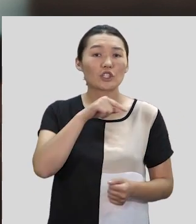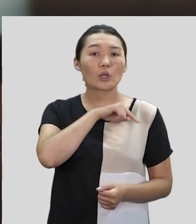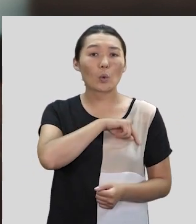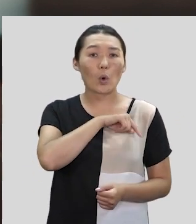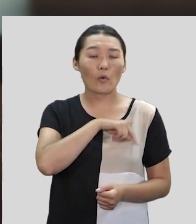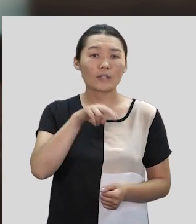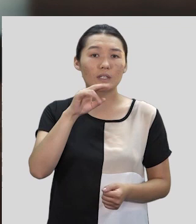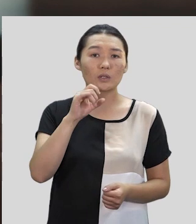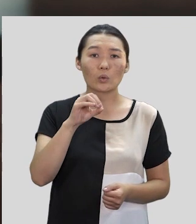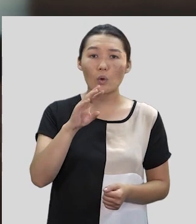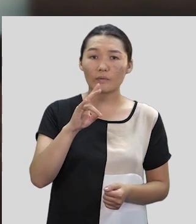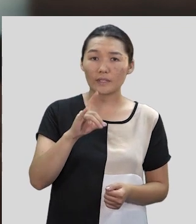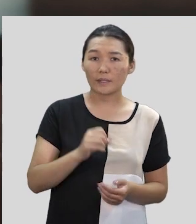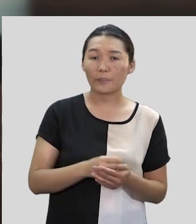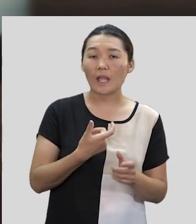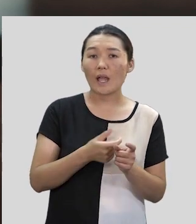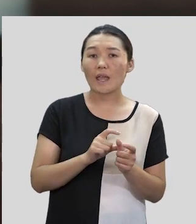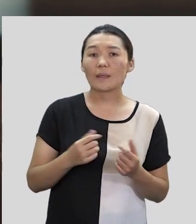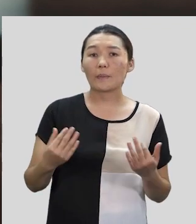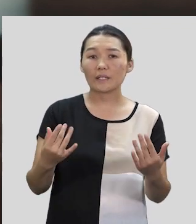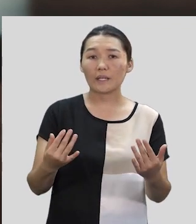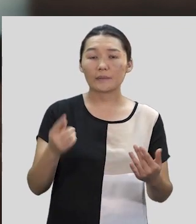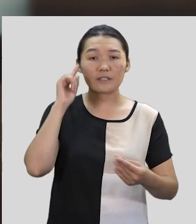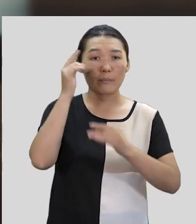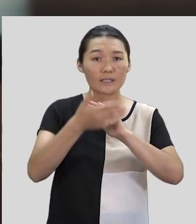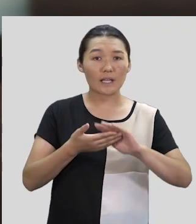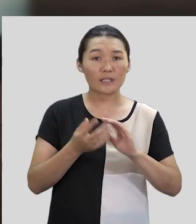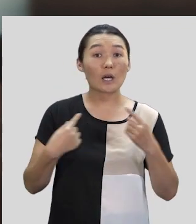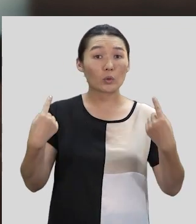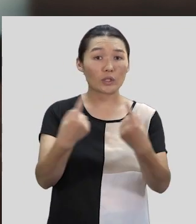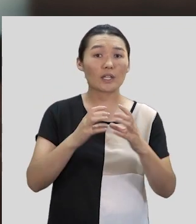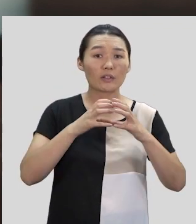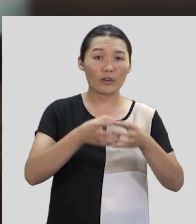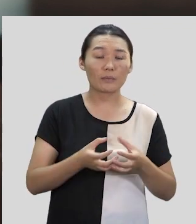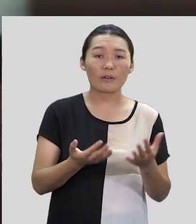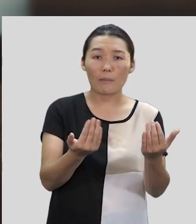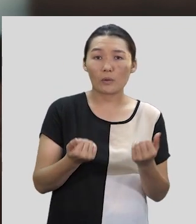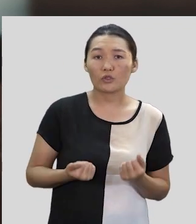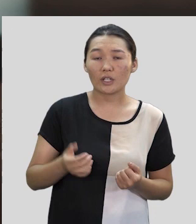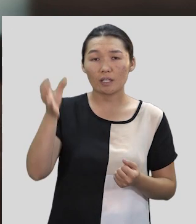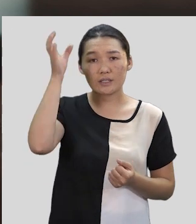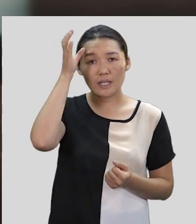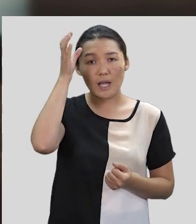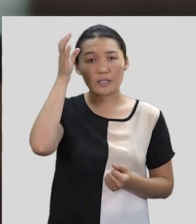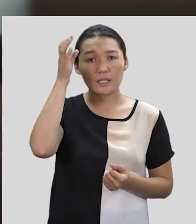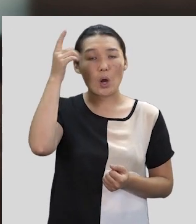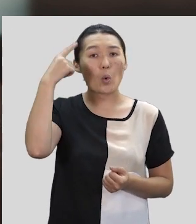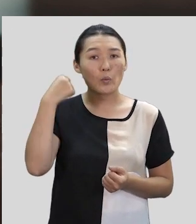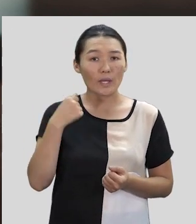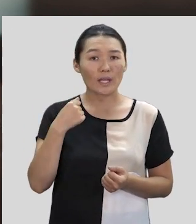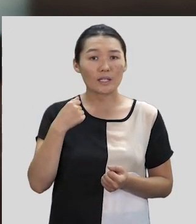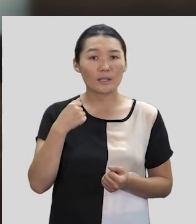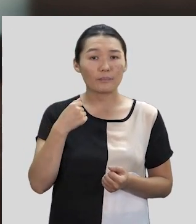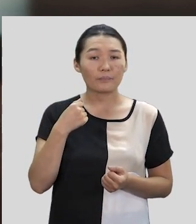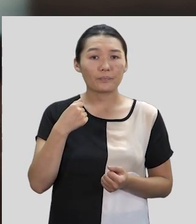это потребности в познании окружающего мира получение знаний и умений достижения